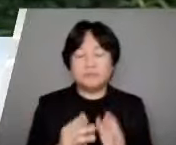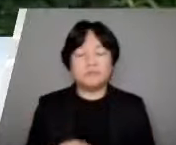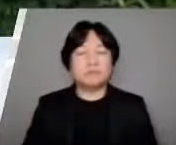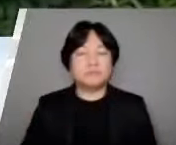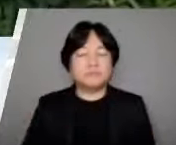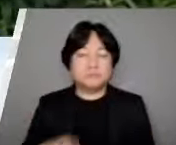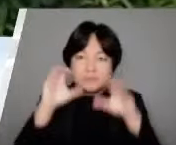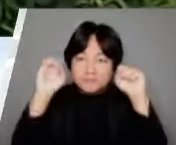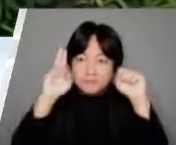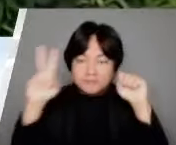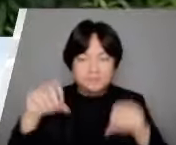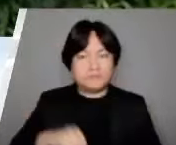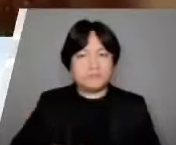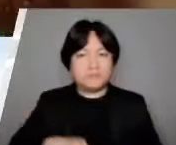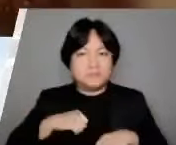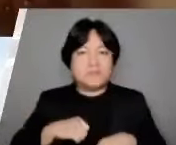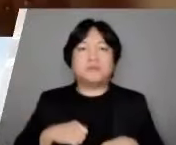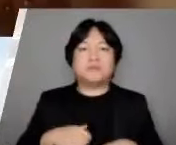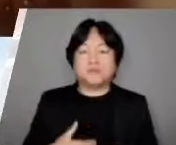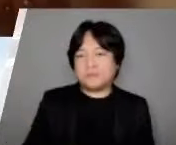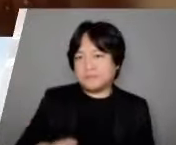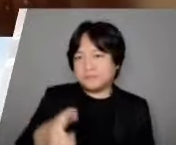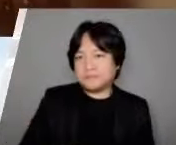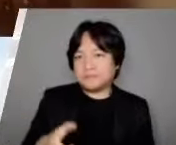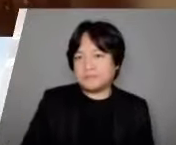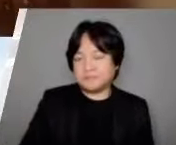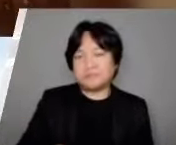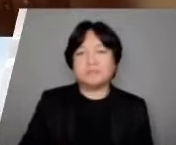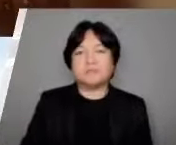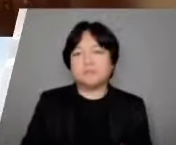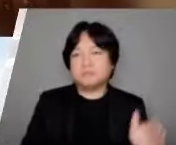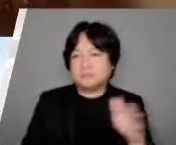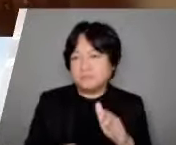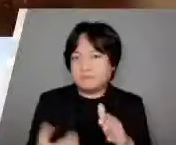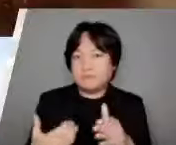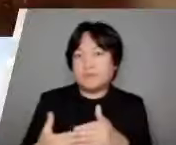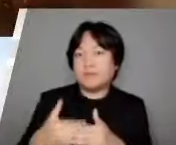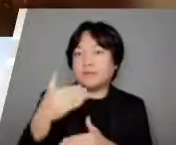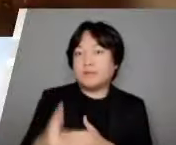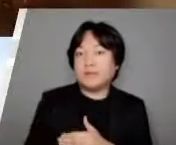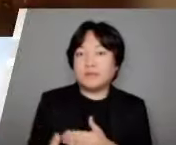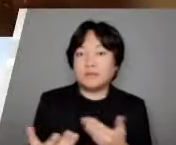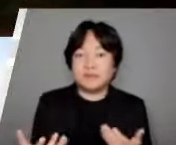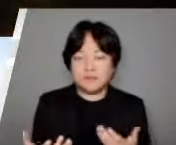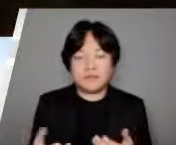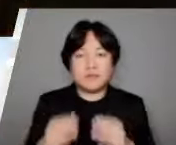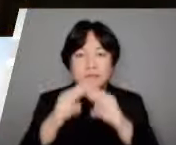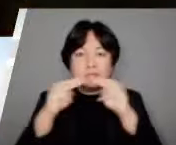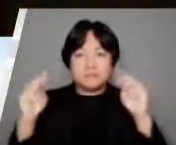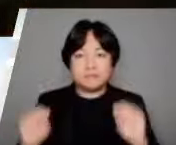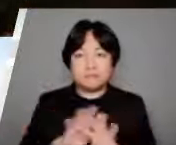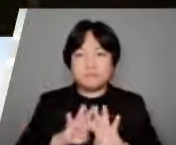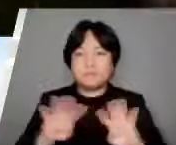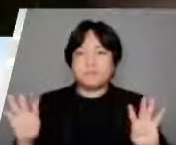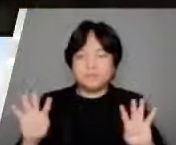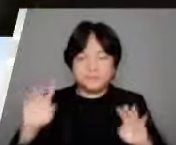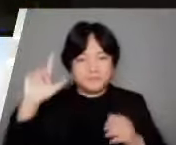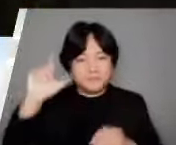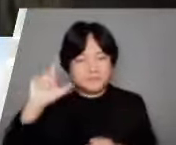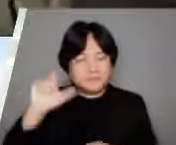at tinapik-tapik pa si Yulo. Pagpasok sa Malacañang, nagpa-picture ang mga Olympians sa First Family.